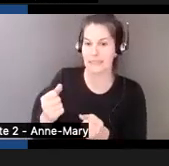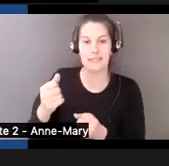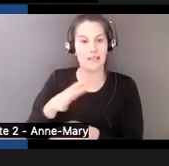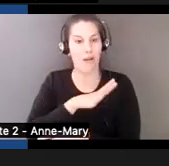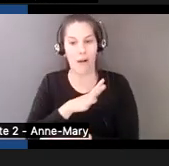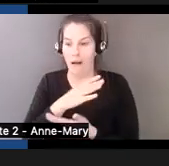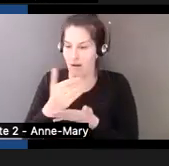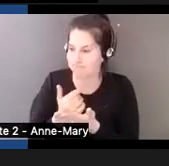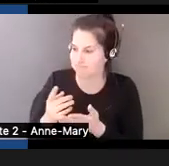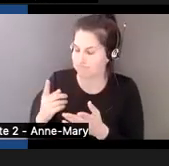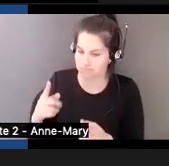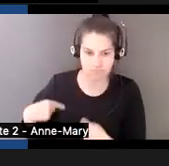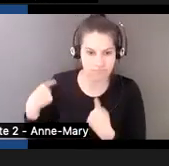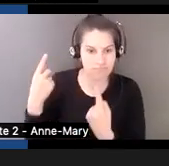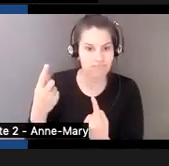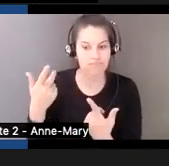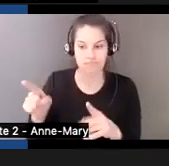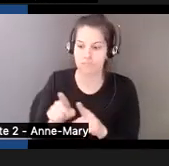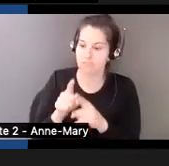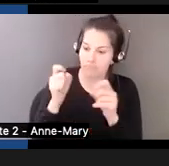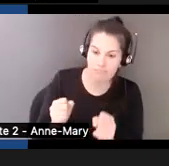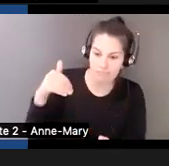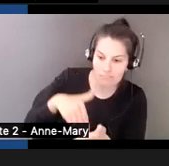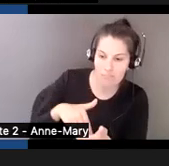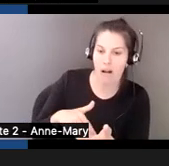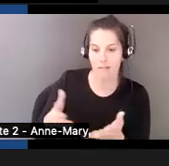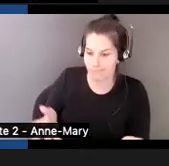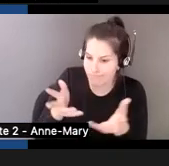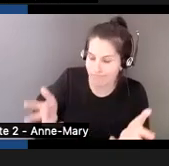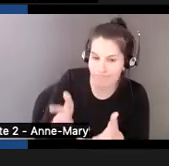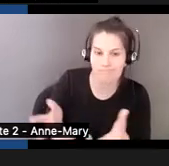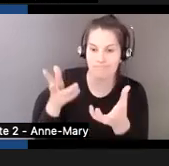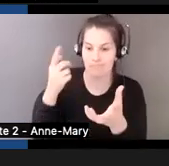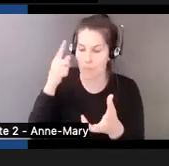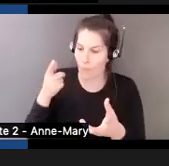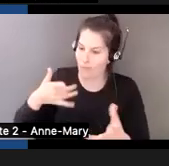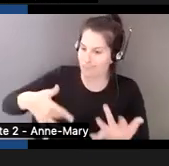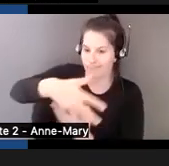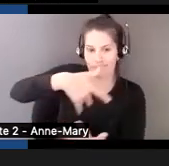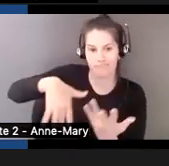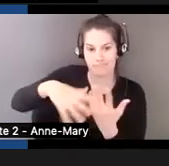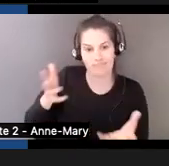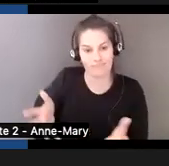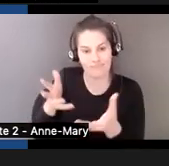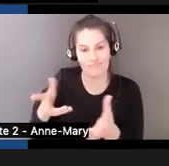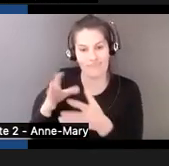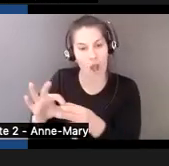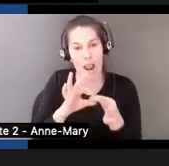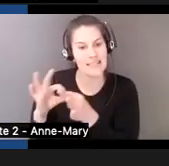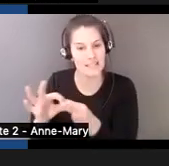déficits. Créer un environnement social qui favorise des relations interpersonnelles. Je vais vous donner un exemple. Je